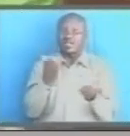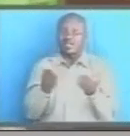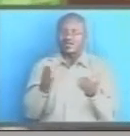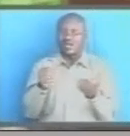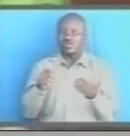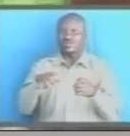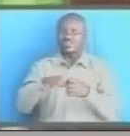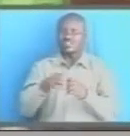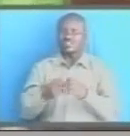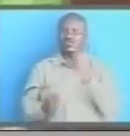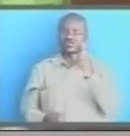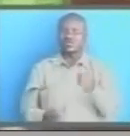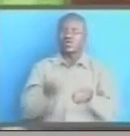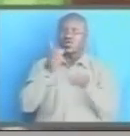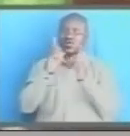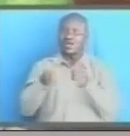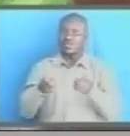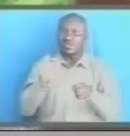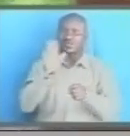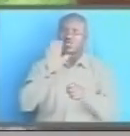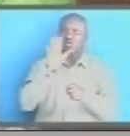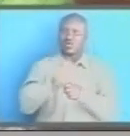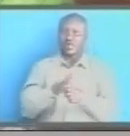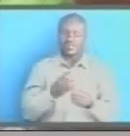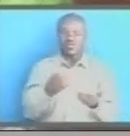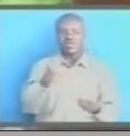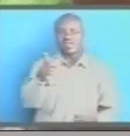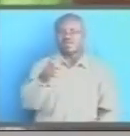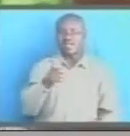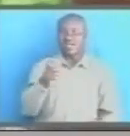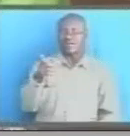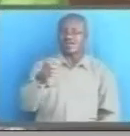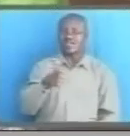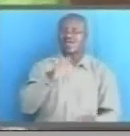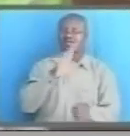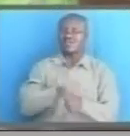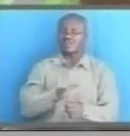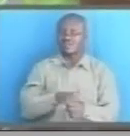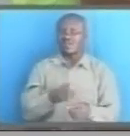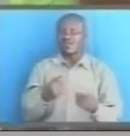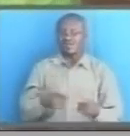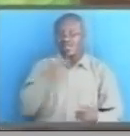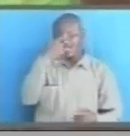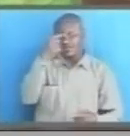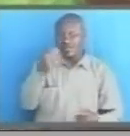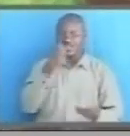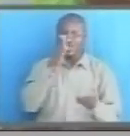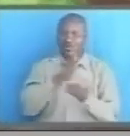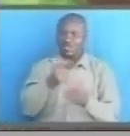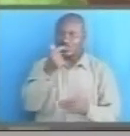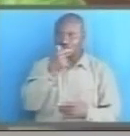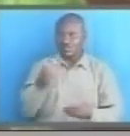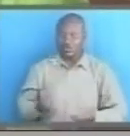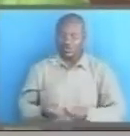Bado tatizo lipo Bado walimu wengi wanadai malimpikiza mishara Yao Bado walimu wengi wanadai vyeo vyao kwa Hio mimi naamini Kama Kweli